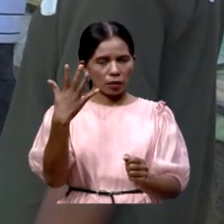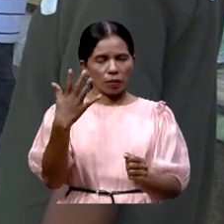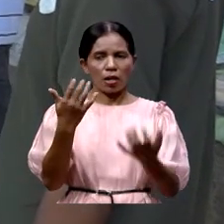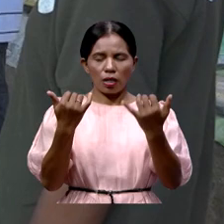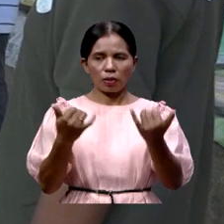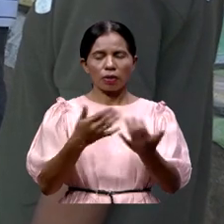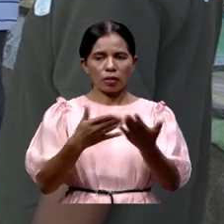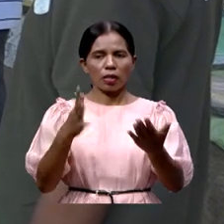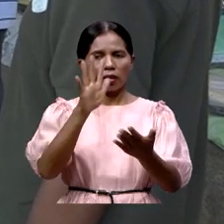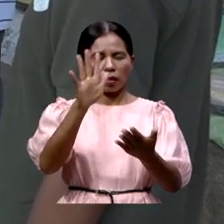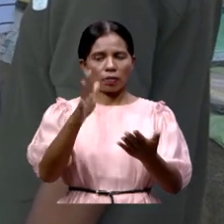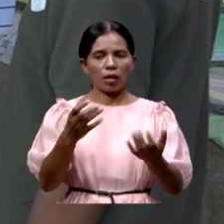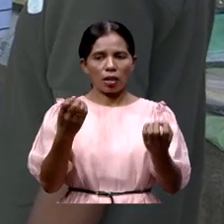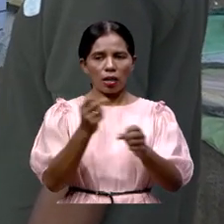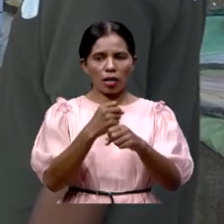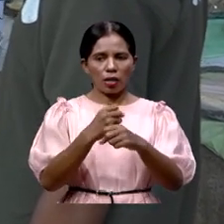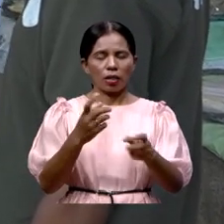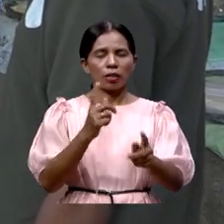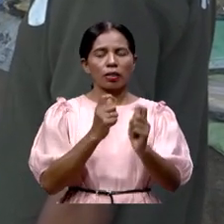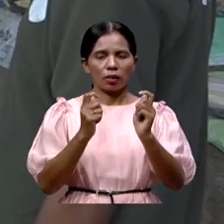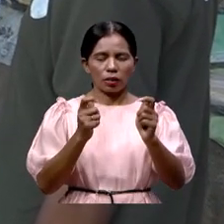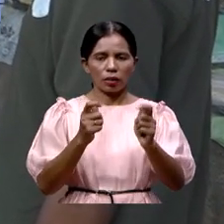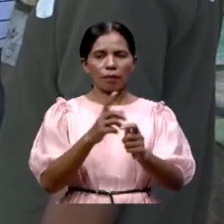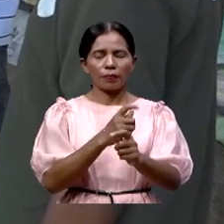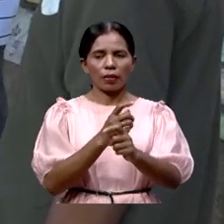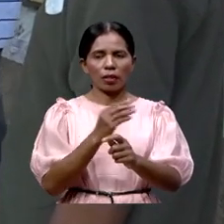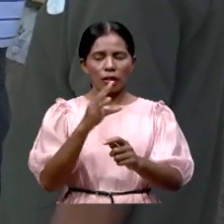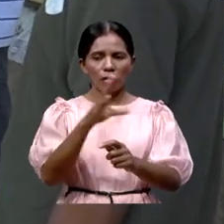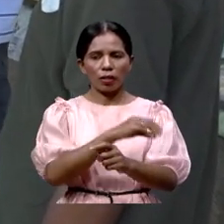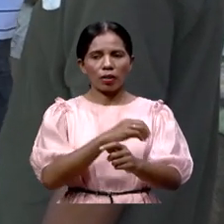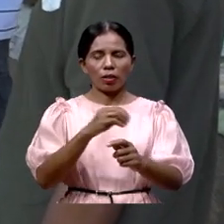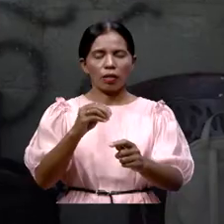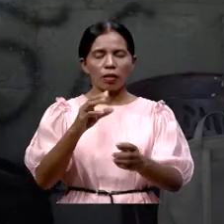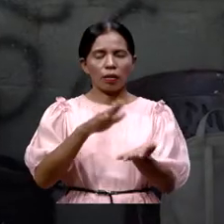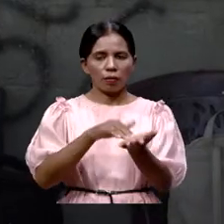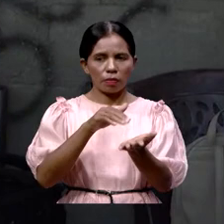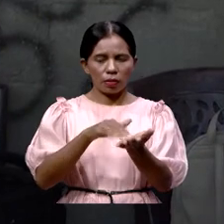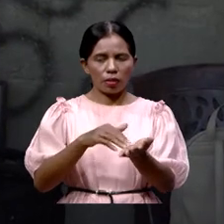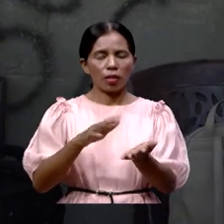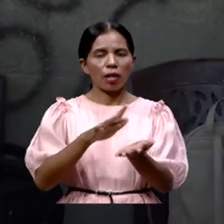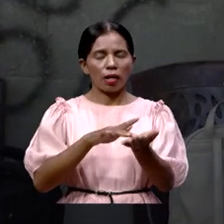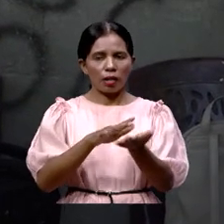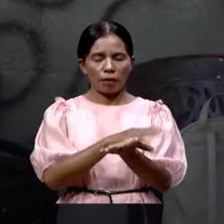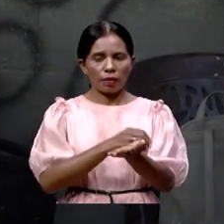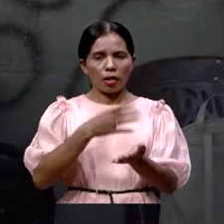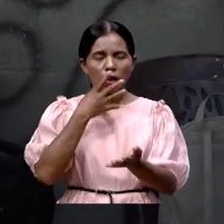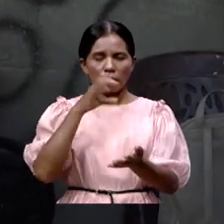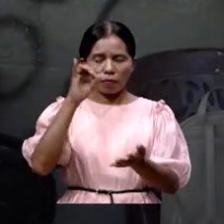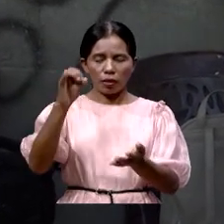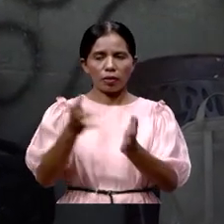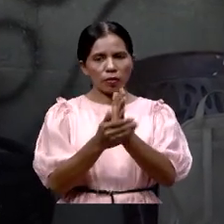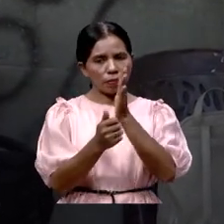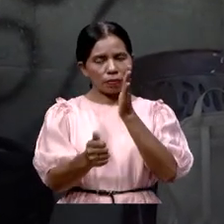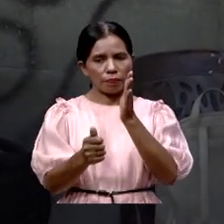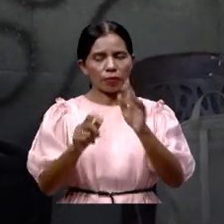produto lima macativo hanesan tahu kinor, tahu muting, pomada, aimanas no mina. Produto hirak ne companhia